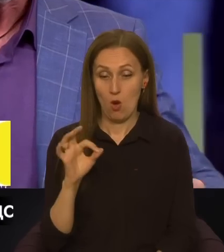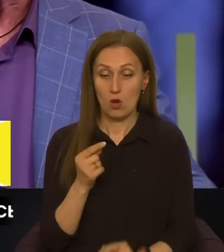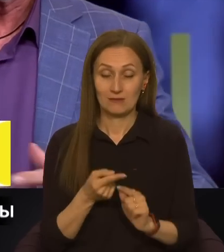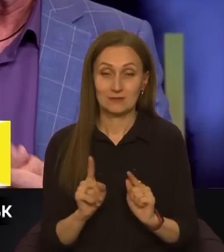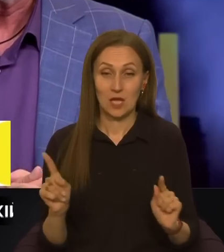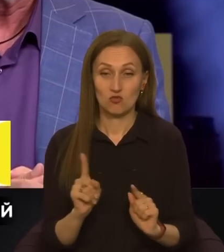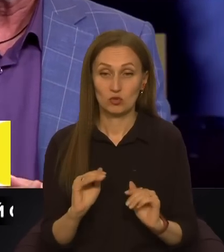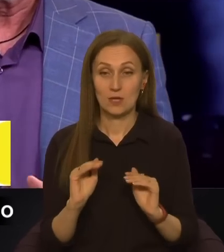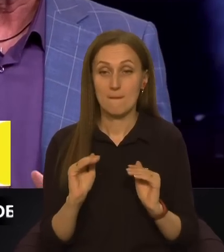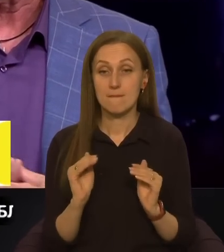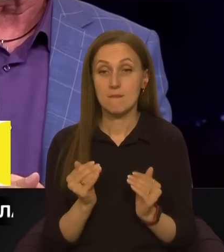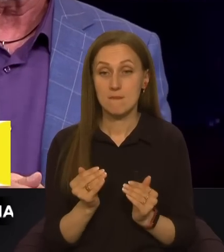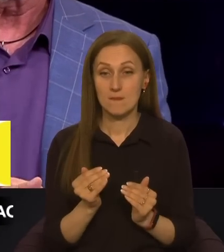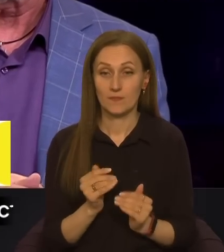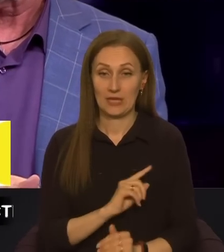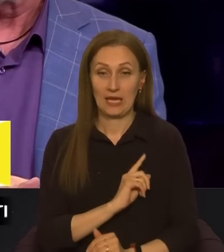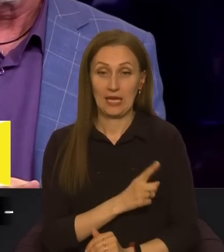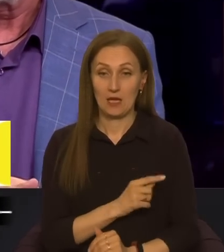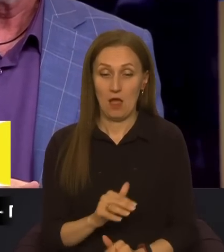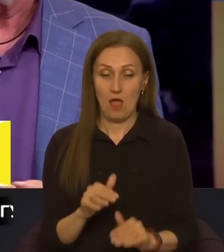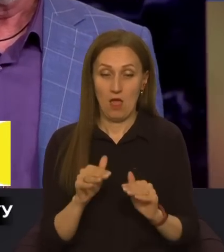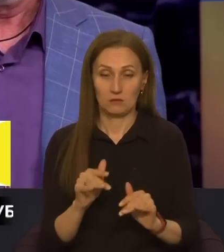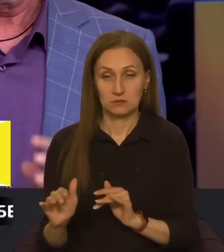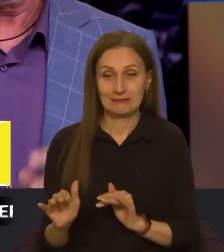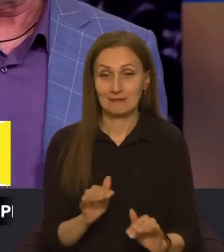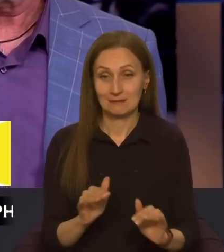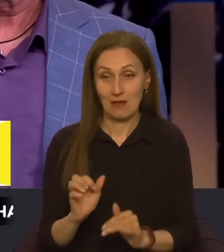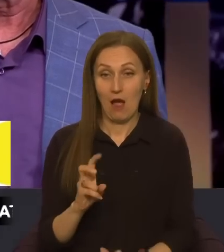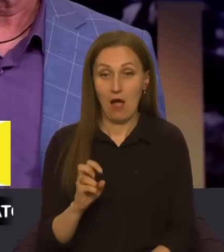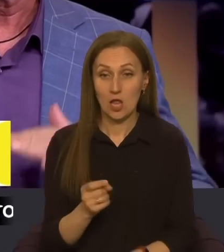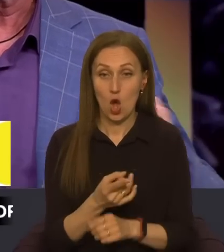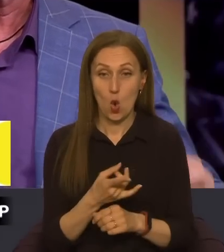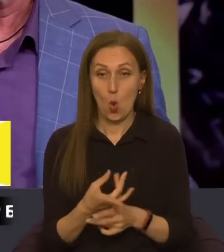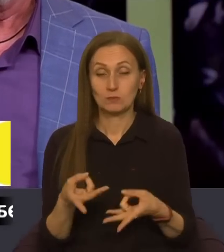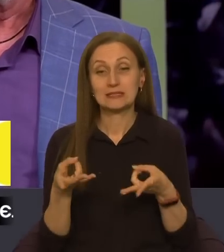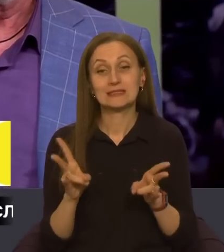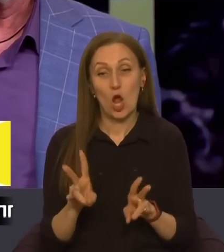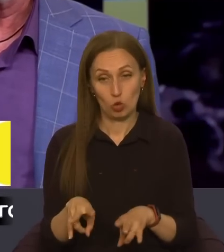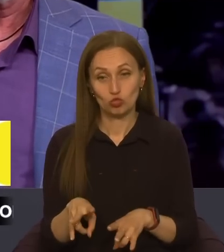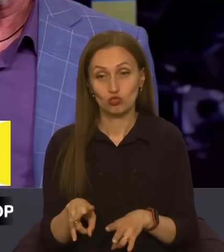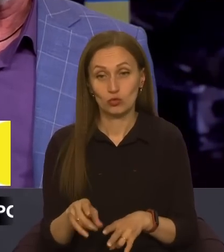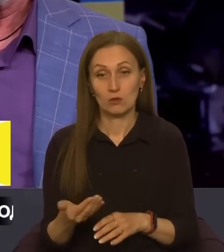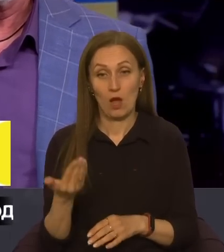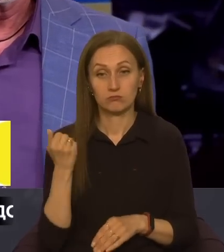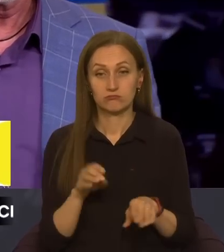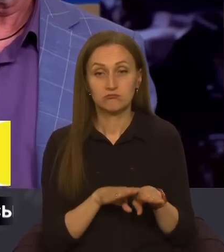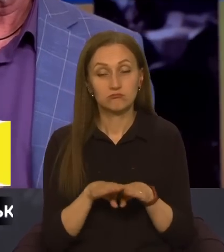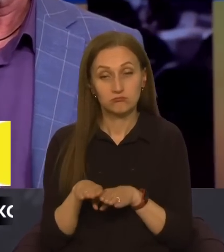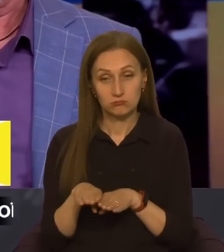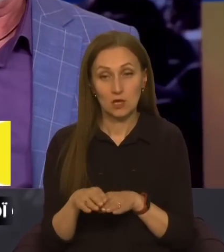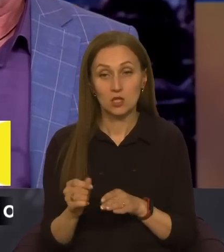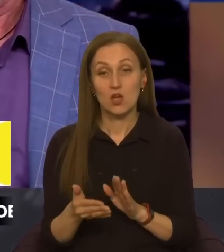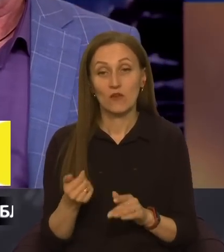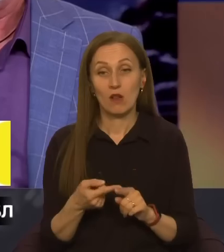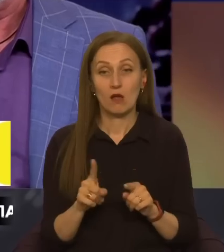що зменшується інтенсивність наступальних дій, але обстріли залишаються на попередньому рівні. Чи